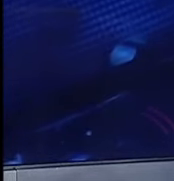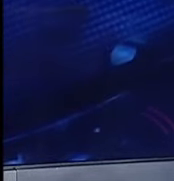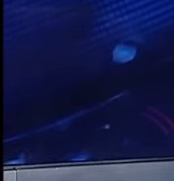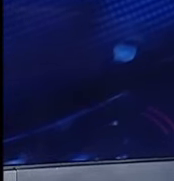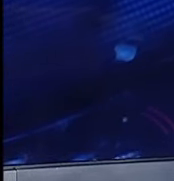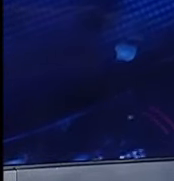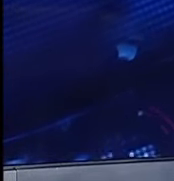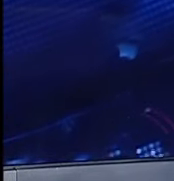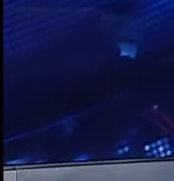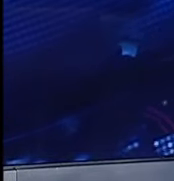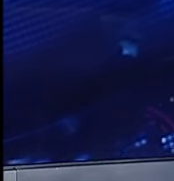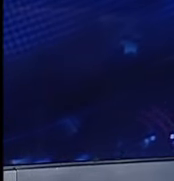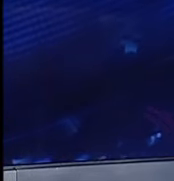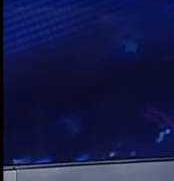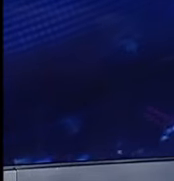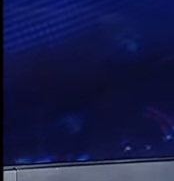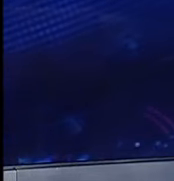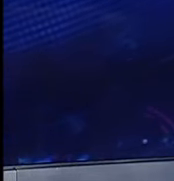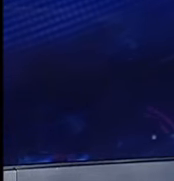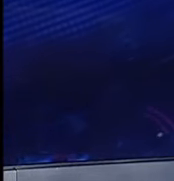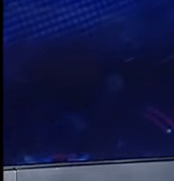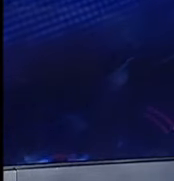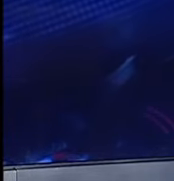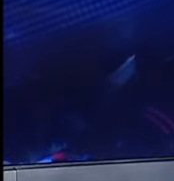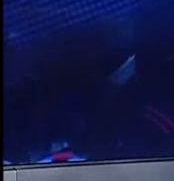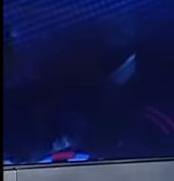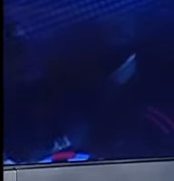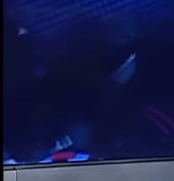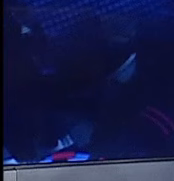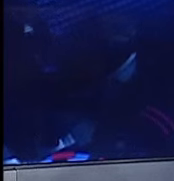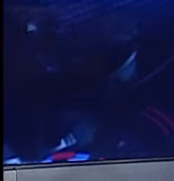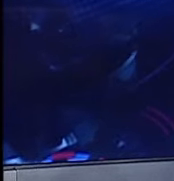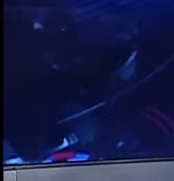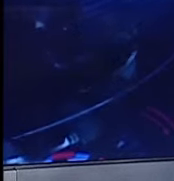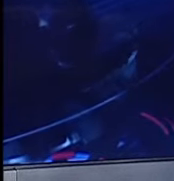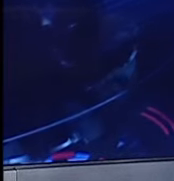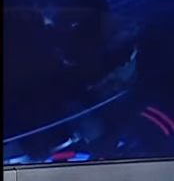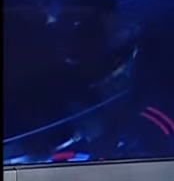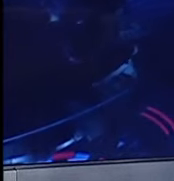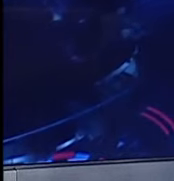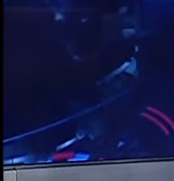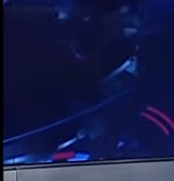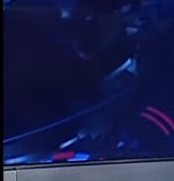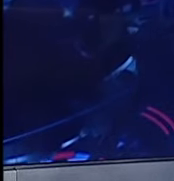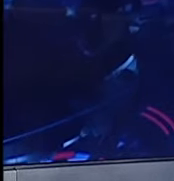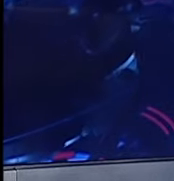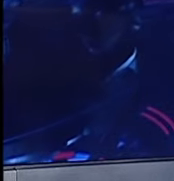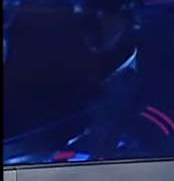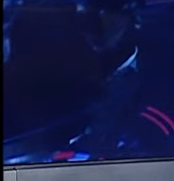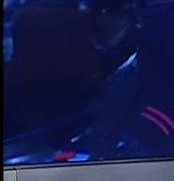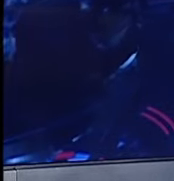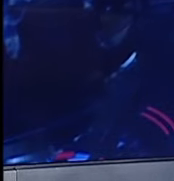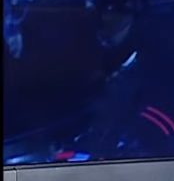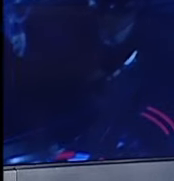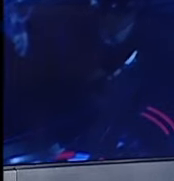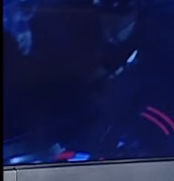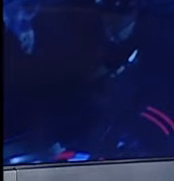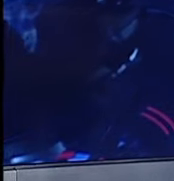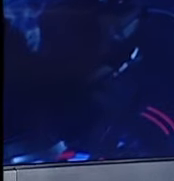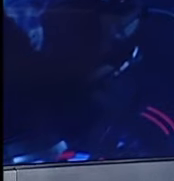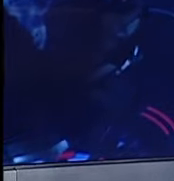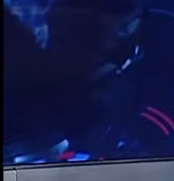مشاهدينا الكرام، في لندن يجتمع الآن رئيس الحكومة نجيب ميقاتي مع رئيس الوزراء البريطاني